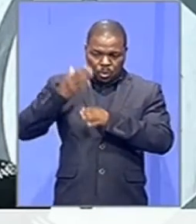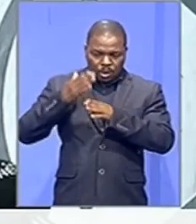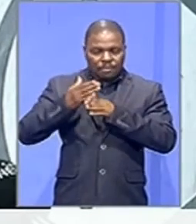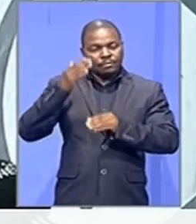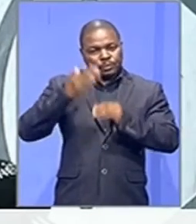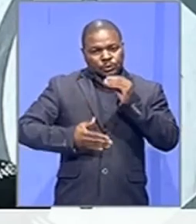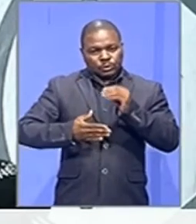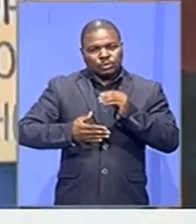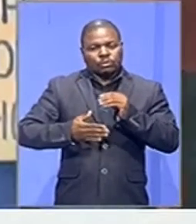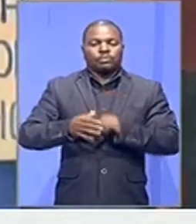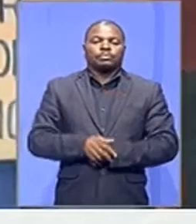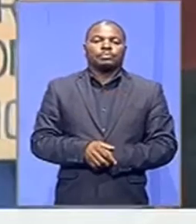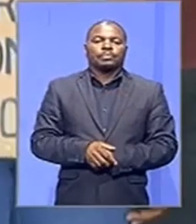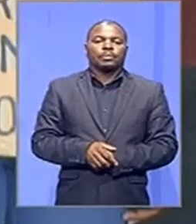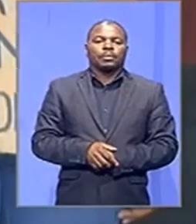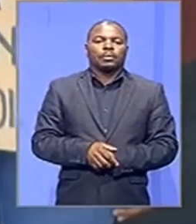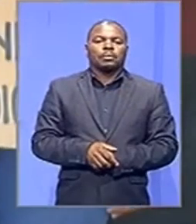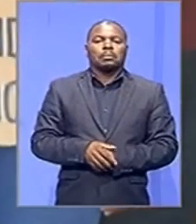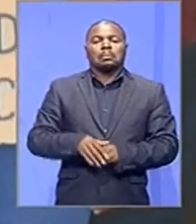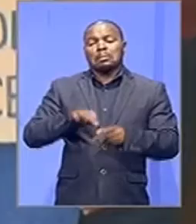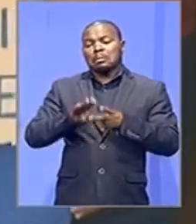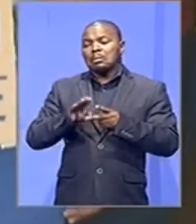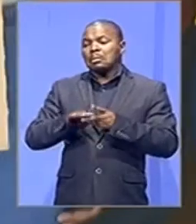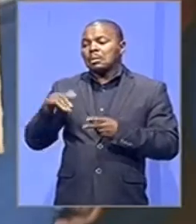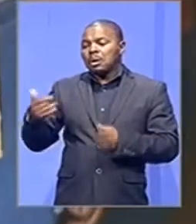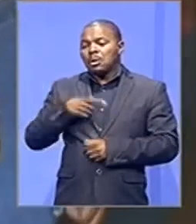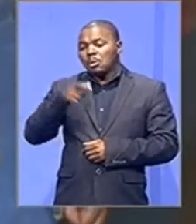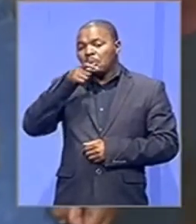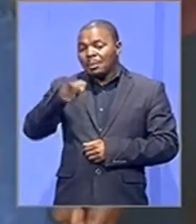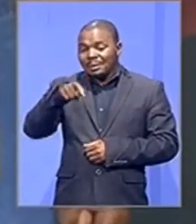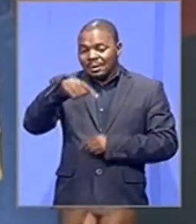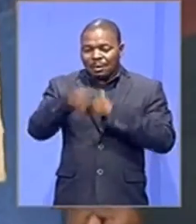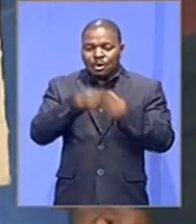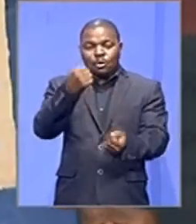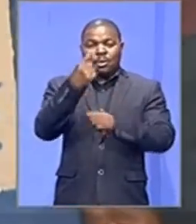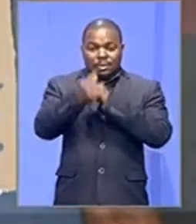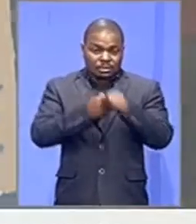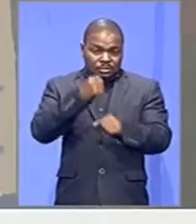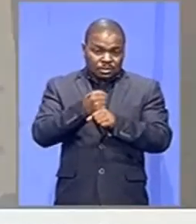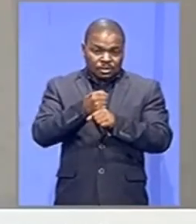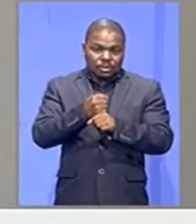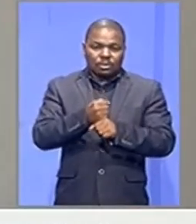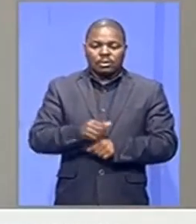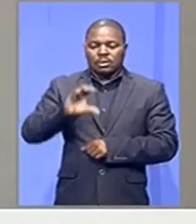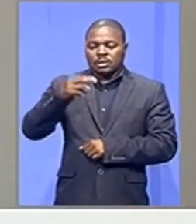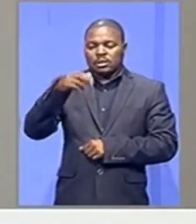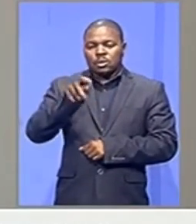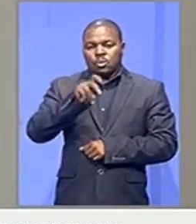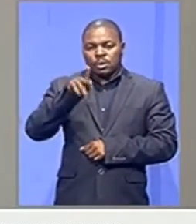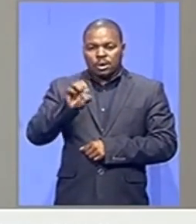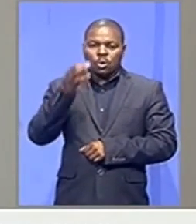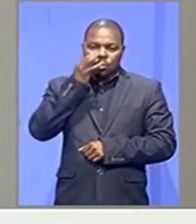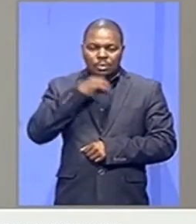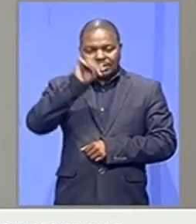ntse o berekisana le rona. Fa tsibogela kgetsi e solofetsweng go reediwa ka Tlhakole ngwaga o tlang, Tsheko a re ba tsibogile go